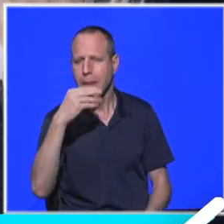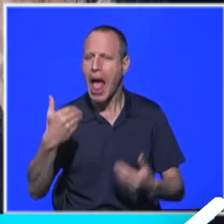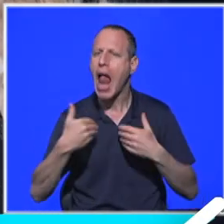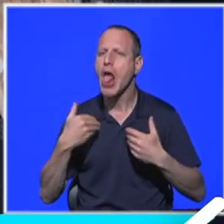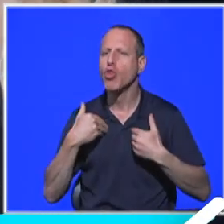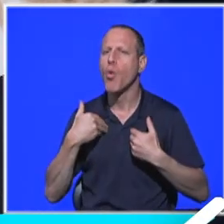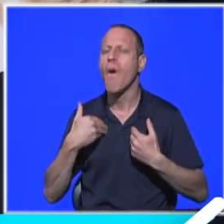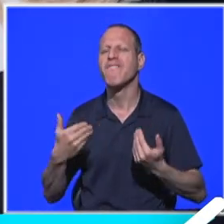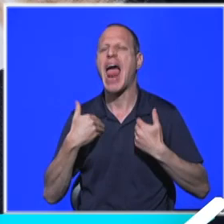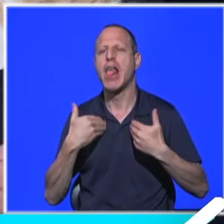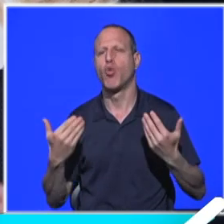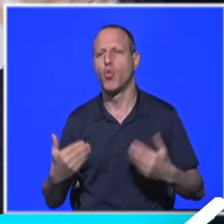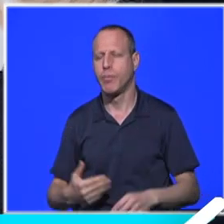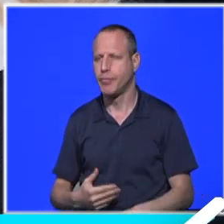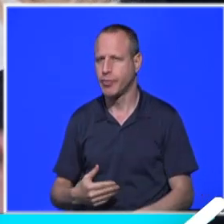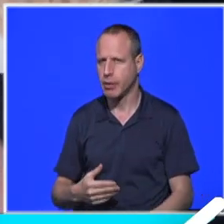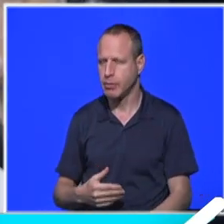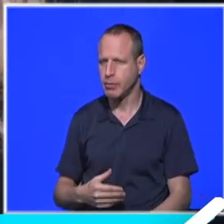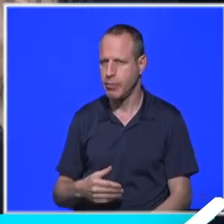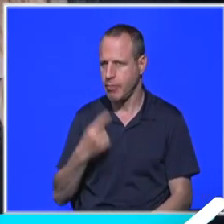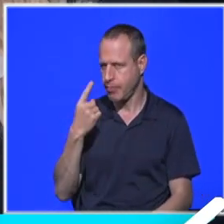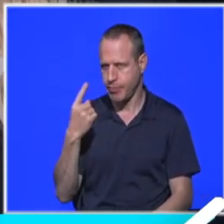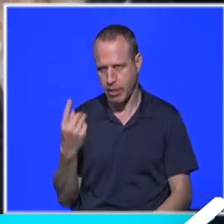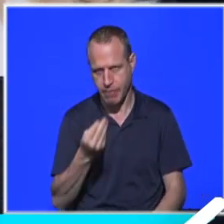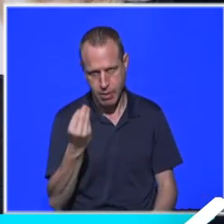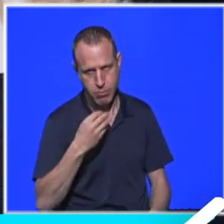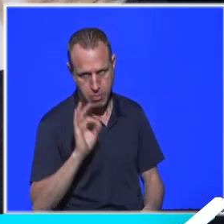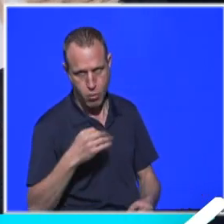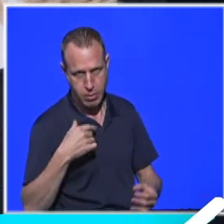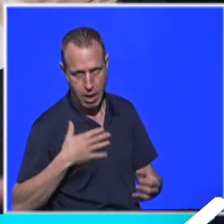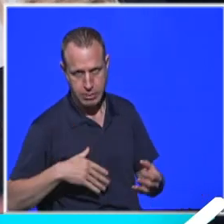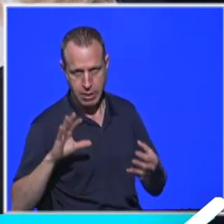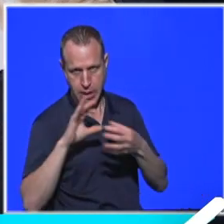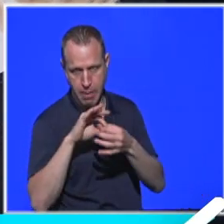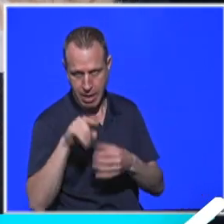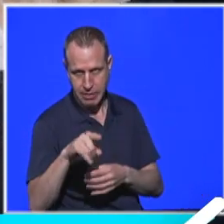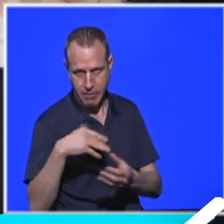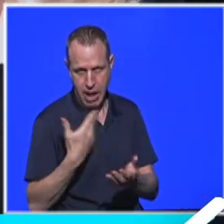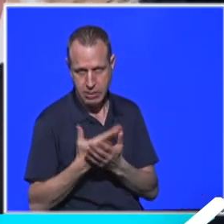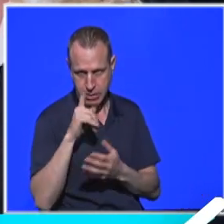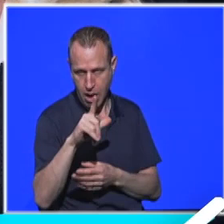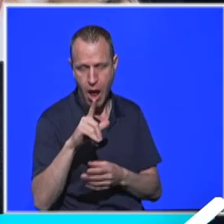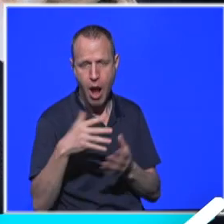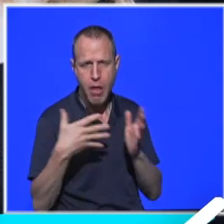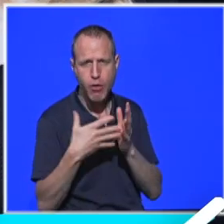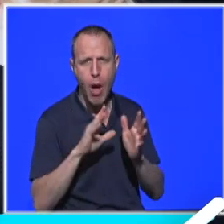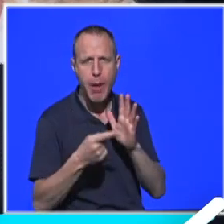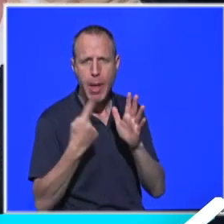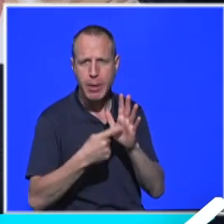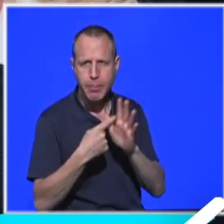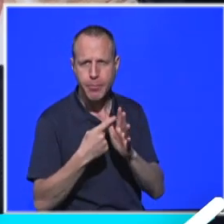עלינו ואלינו. אחד הדברים שבדיוק רציתי להתחבר לזה ולהציע לך, זה לבדוק כמה